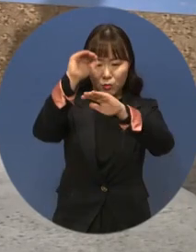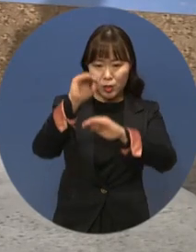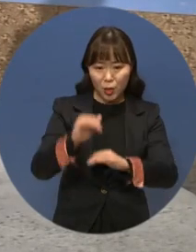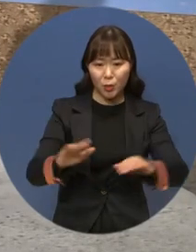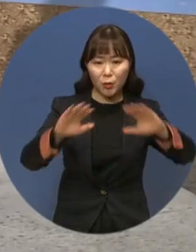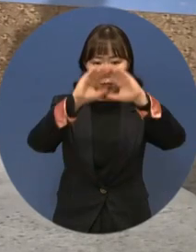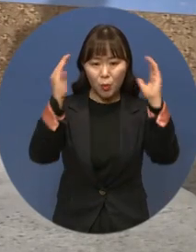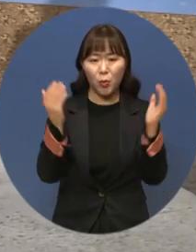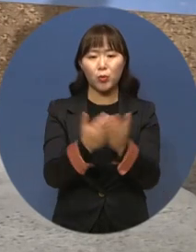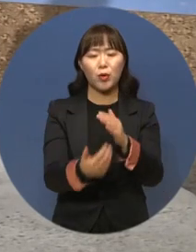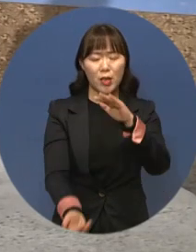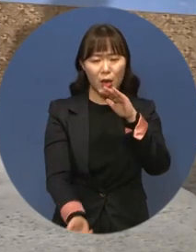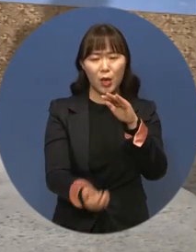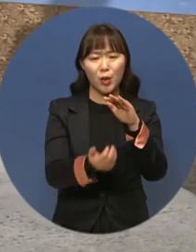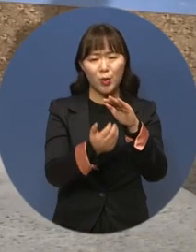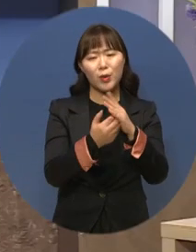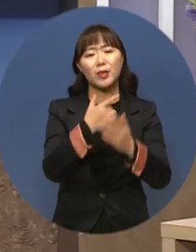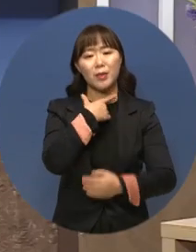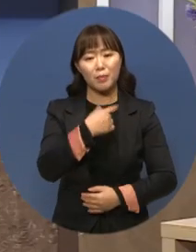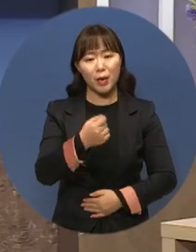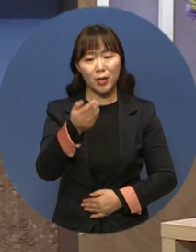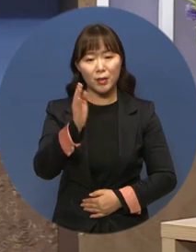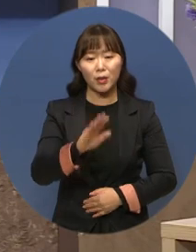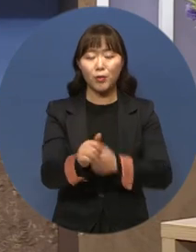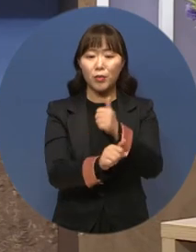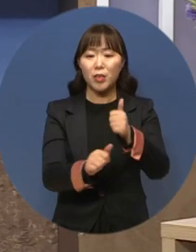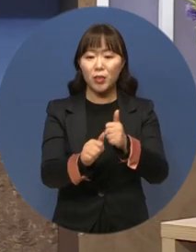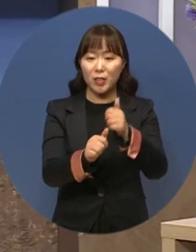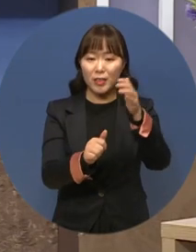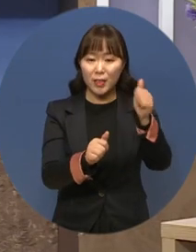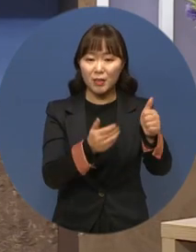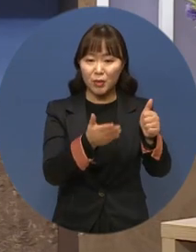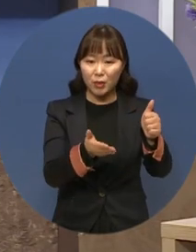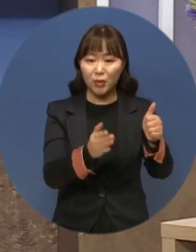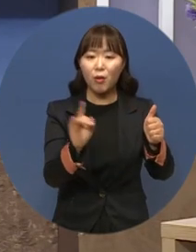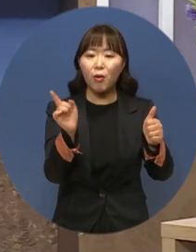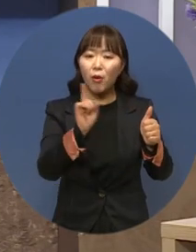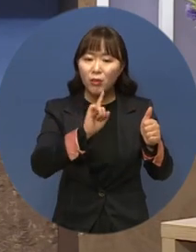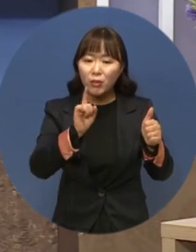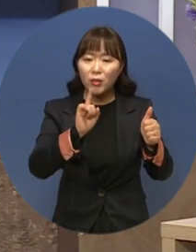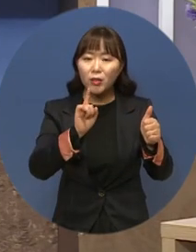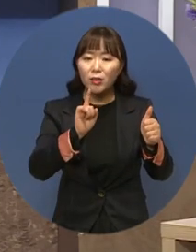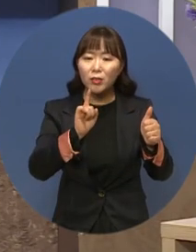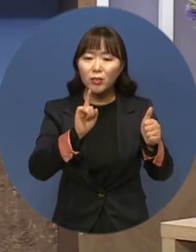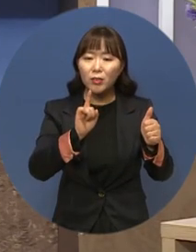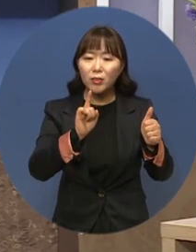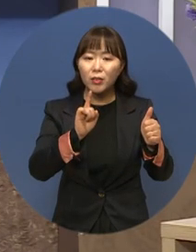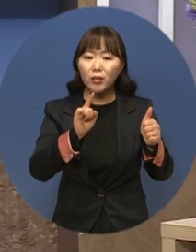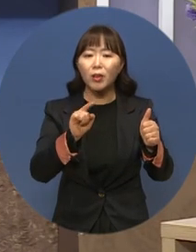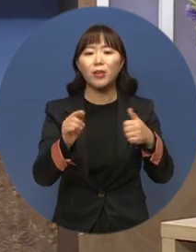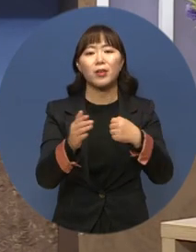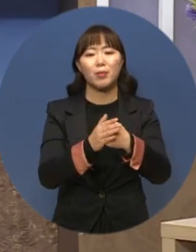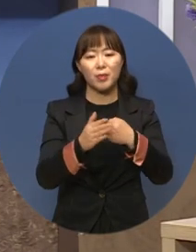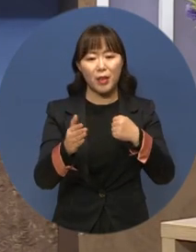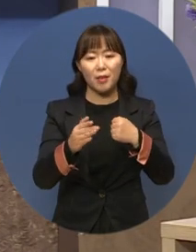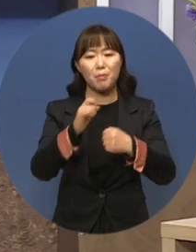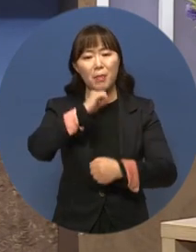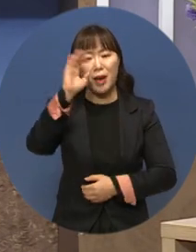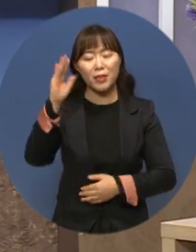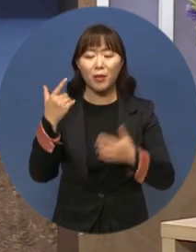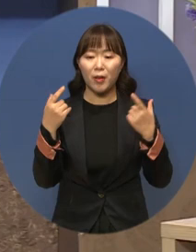다 네. 이루어지면 좋겠는데요. 네. 위원장님께서는 위원장님의 어떠한 부분 때문에